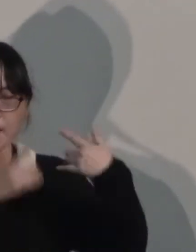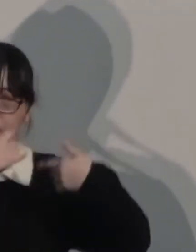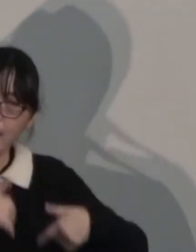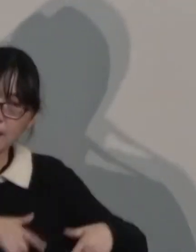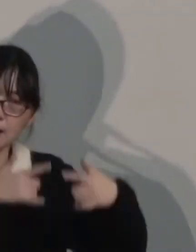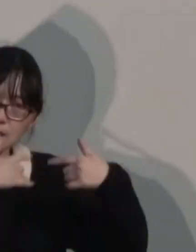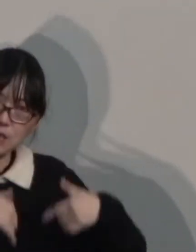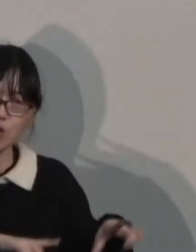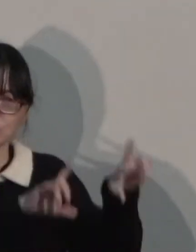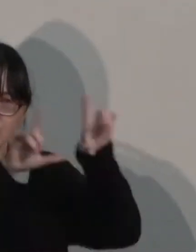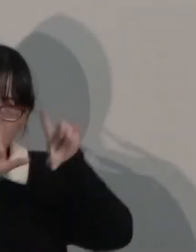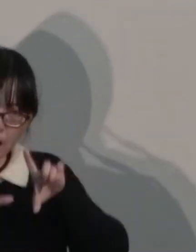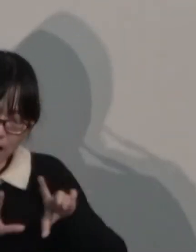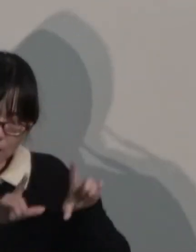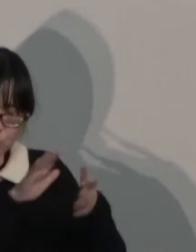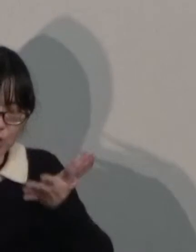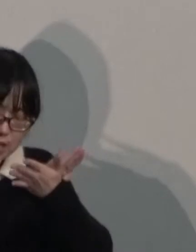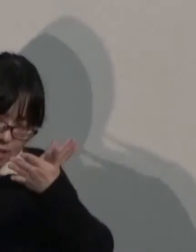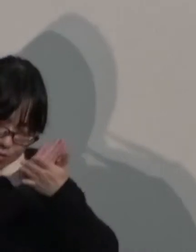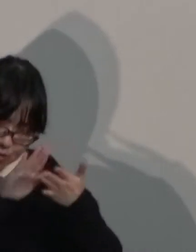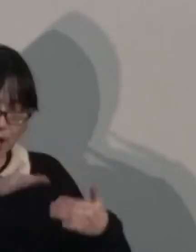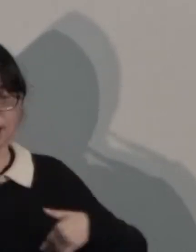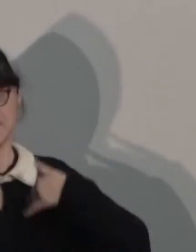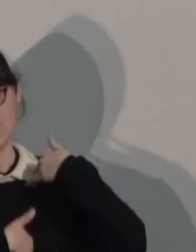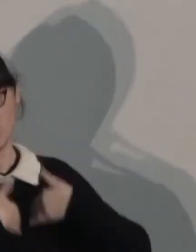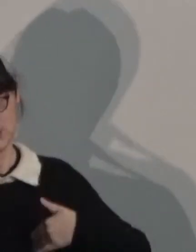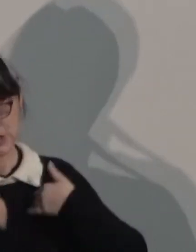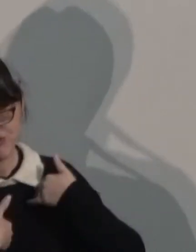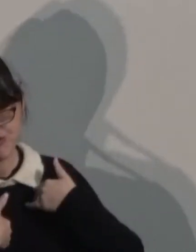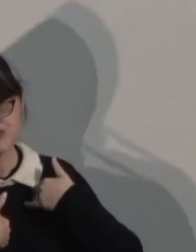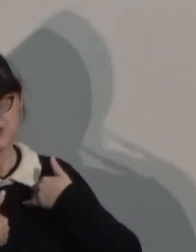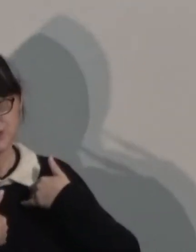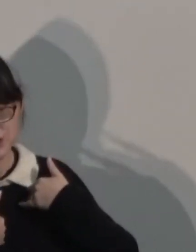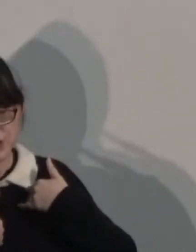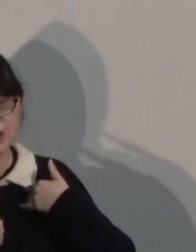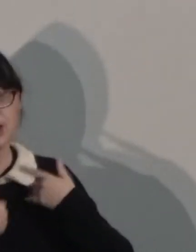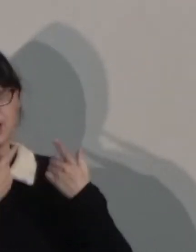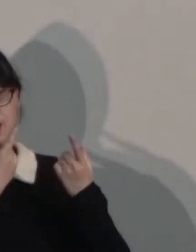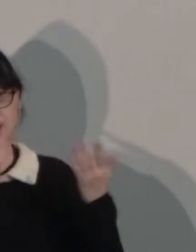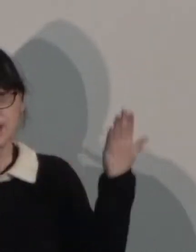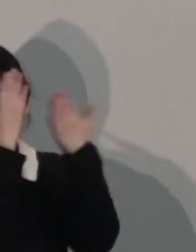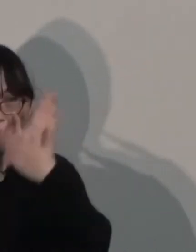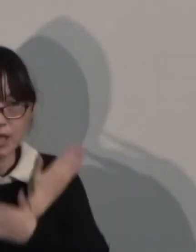を美しく楽しくしているものだということを。